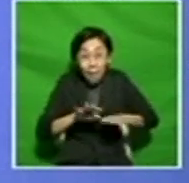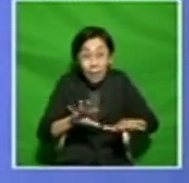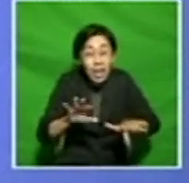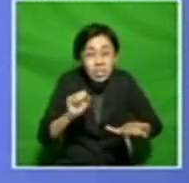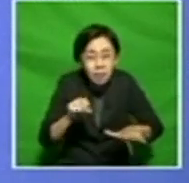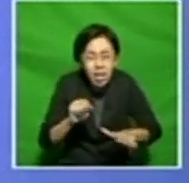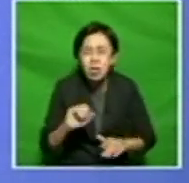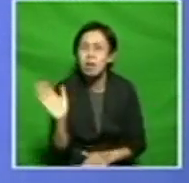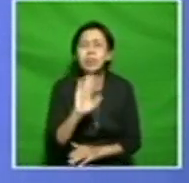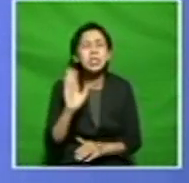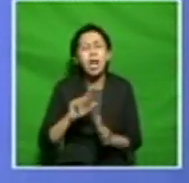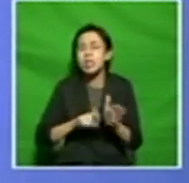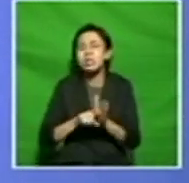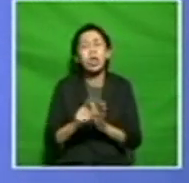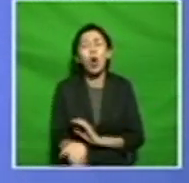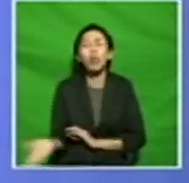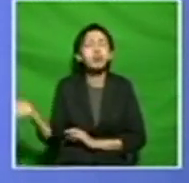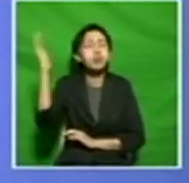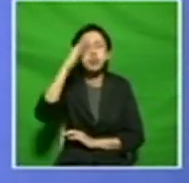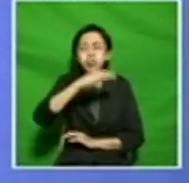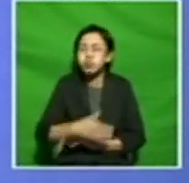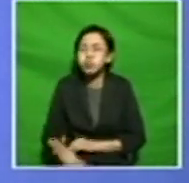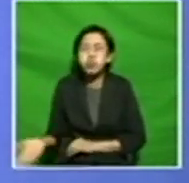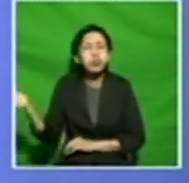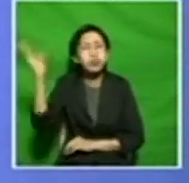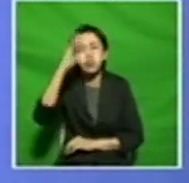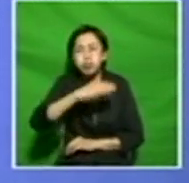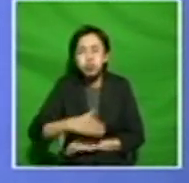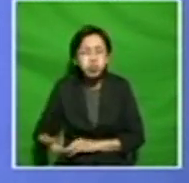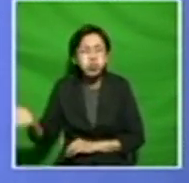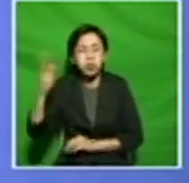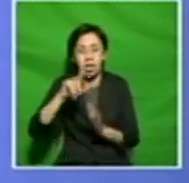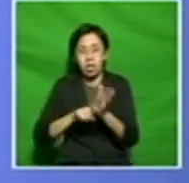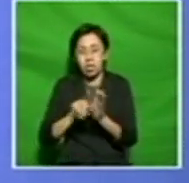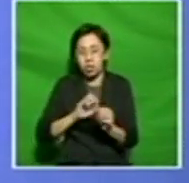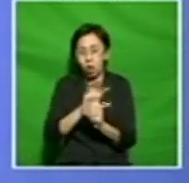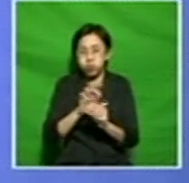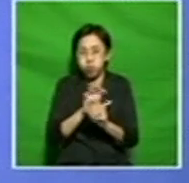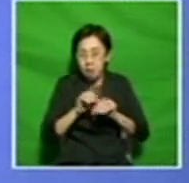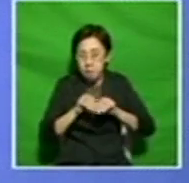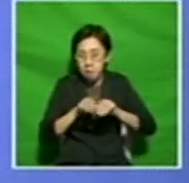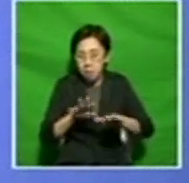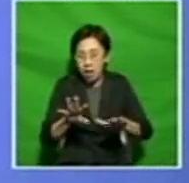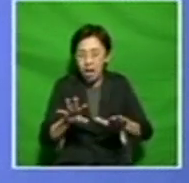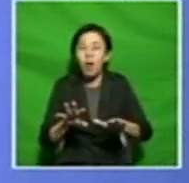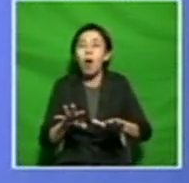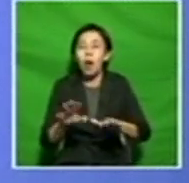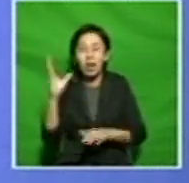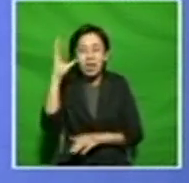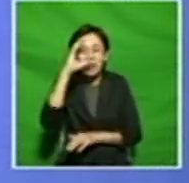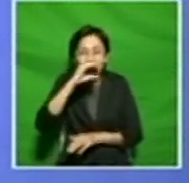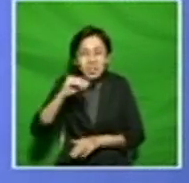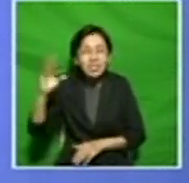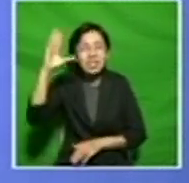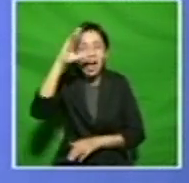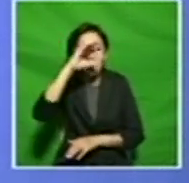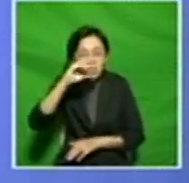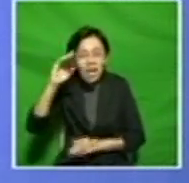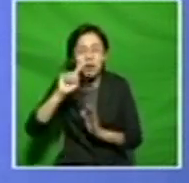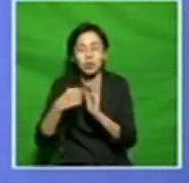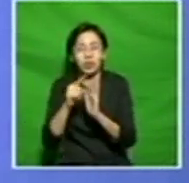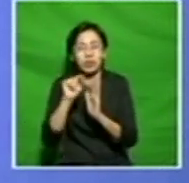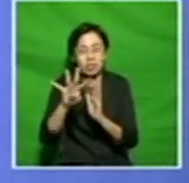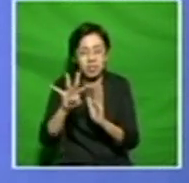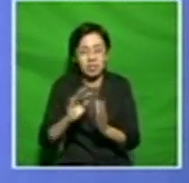งเพราะถ้าเคอร์ฟิวในเรื่องโควิดมันจะเคอร์ฟิว24ชั่วโมงแต่มันจะต้องมีข้อยกเว้น